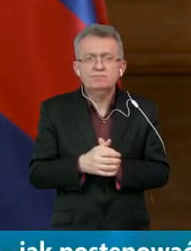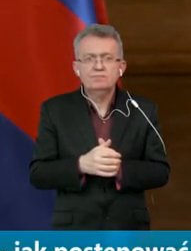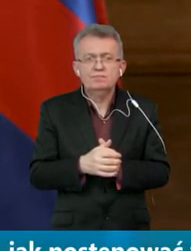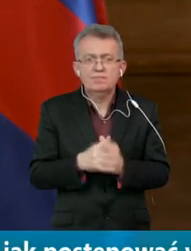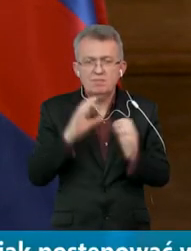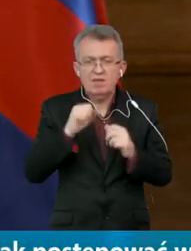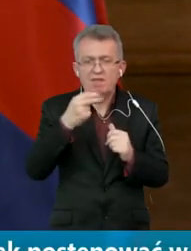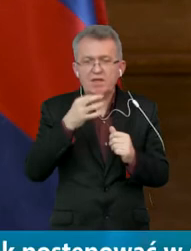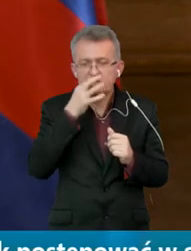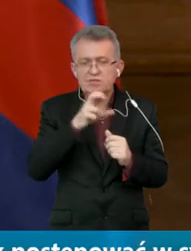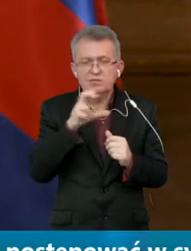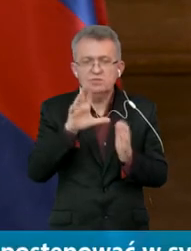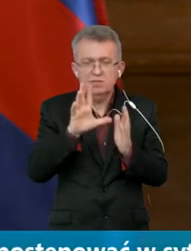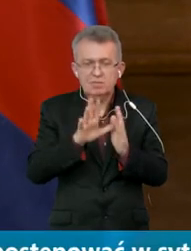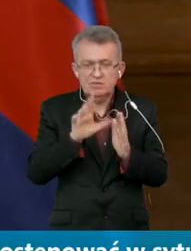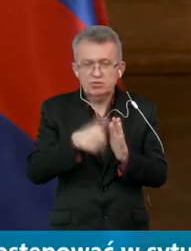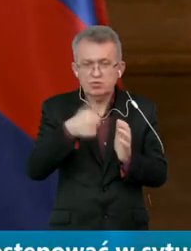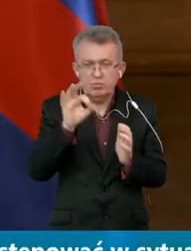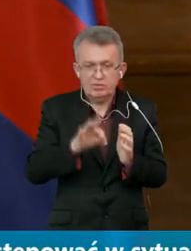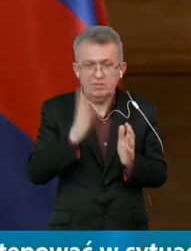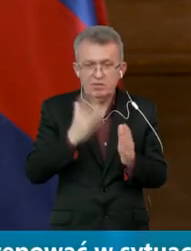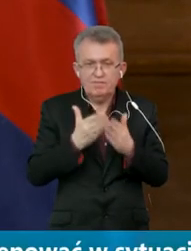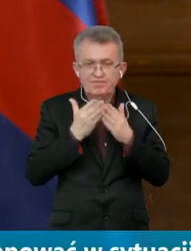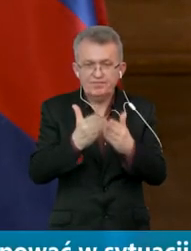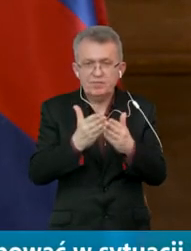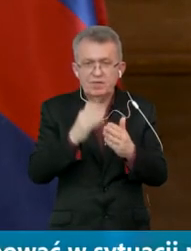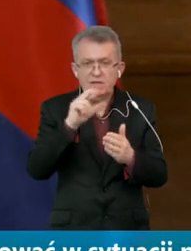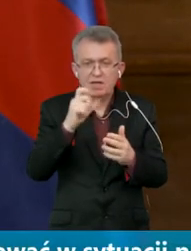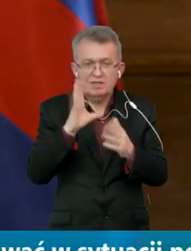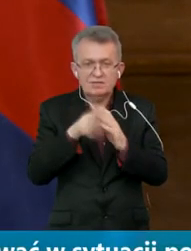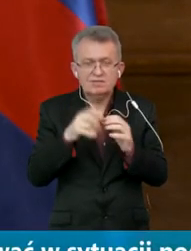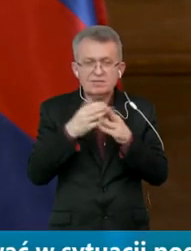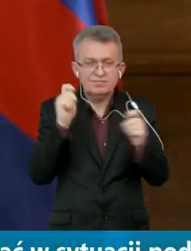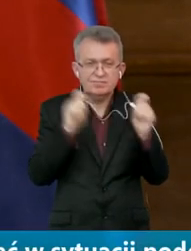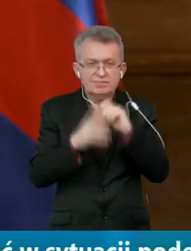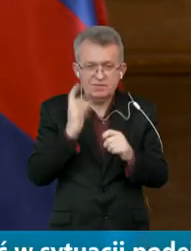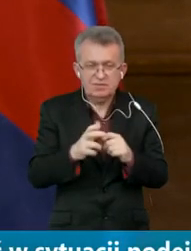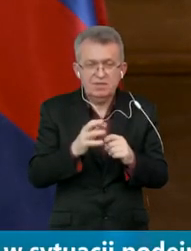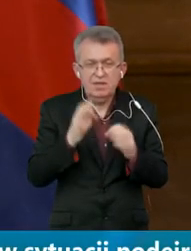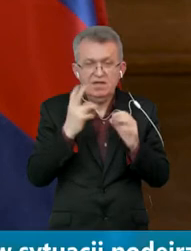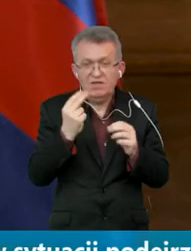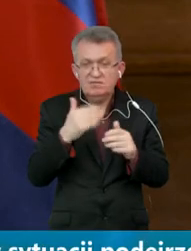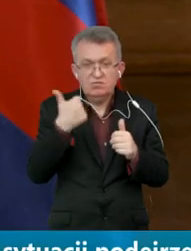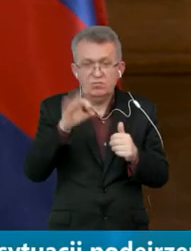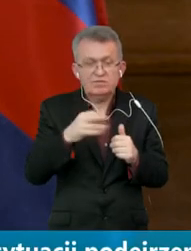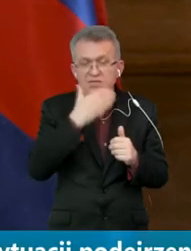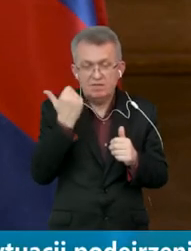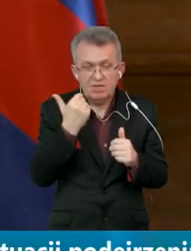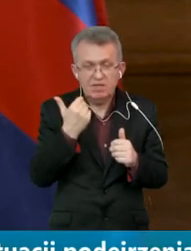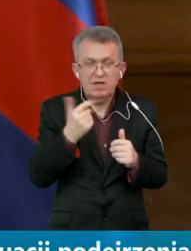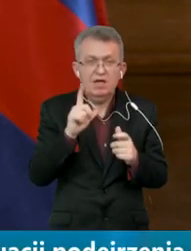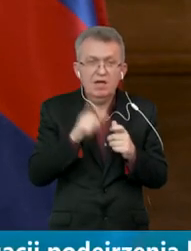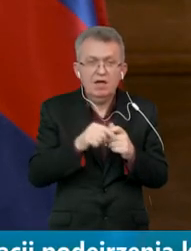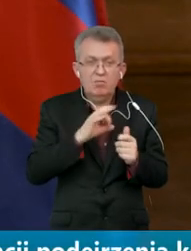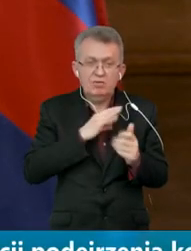Pan Antek pyta, czy na 100% w tym roku odbędą się regaty Toship Races? Oczywiście takiej gwarancji dać nie mogę, natomiast w mojej